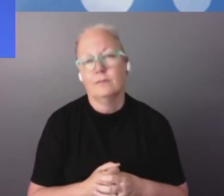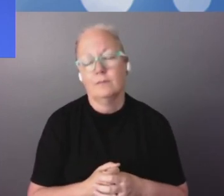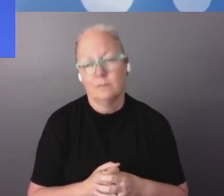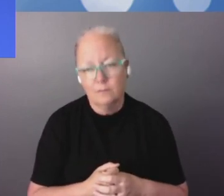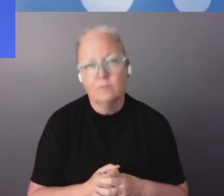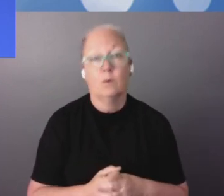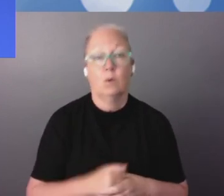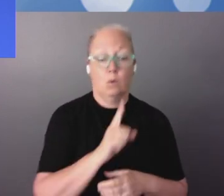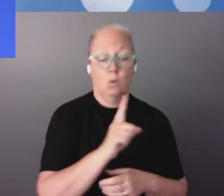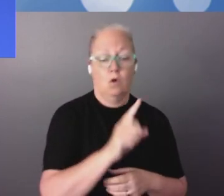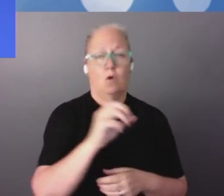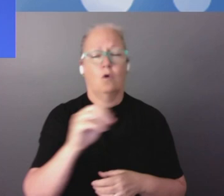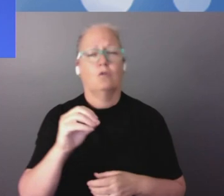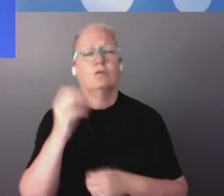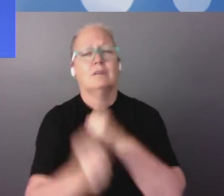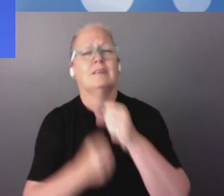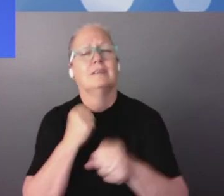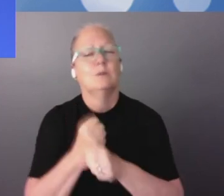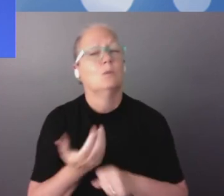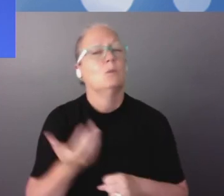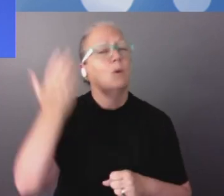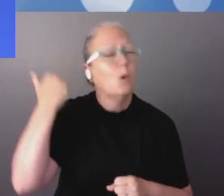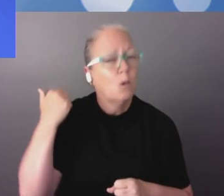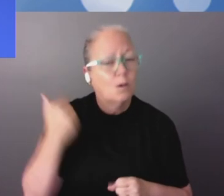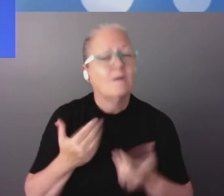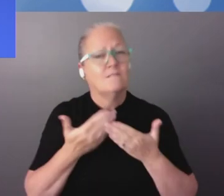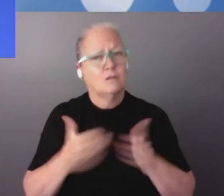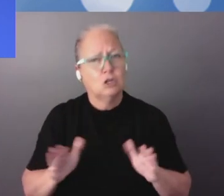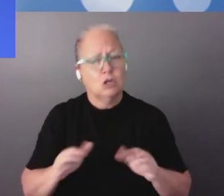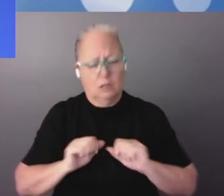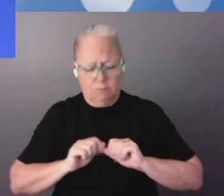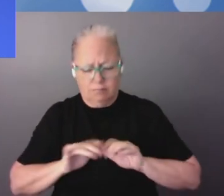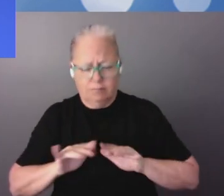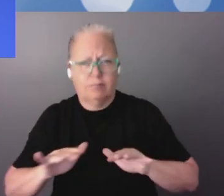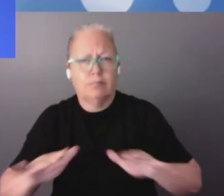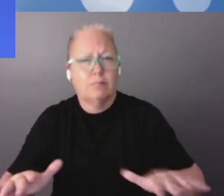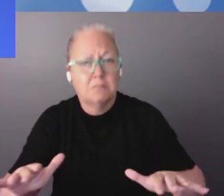государства справились с этим, по крайней мере, в большой степени,